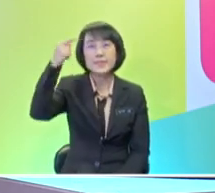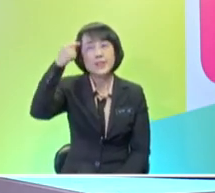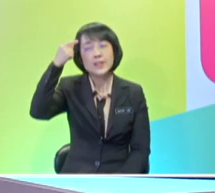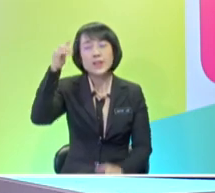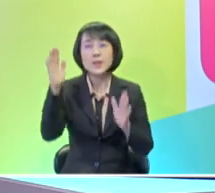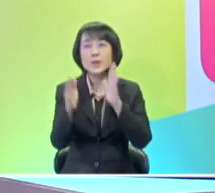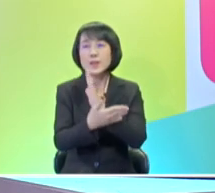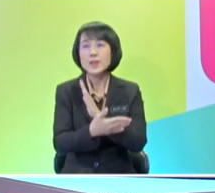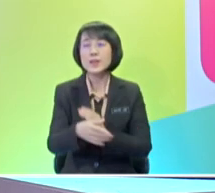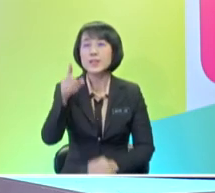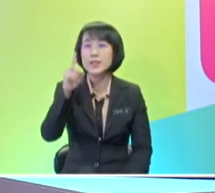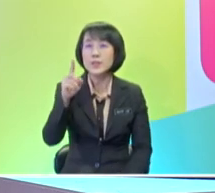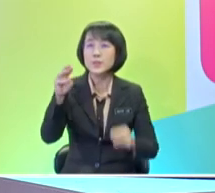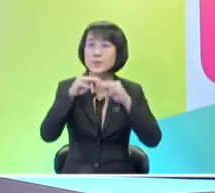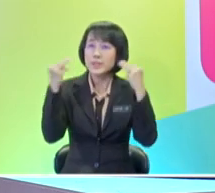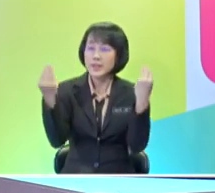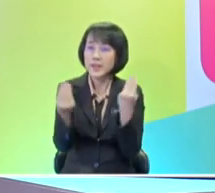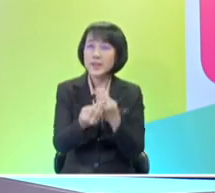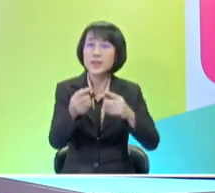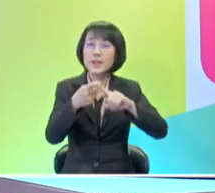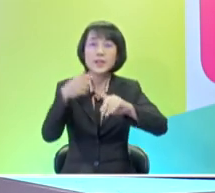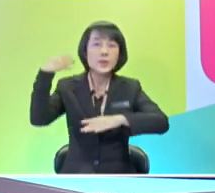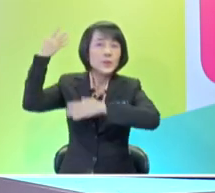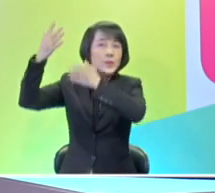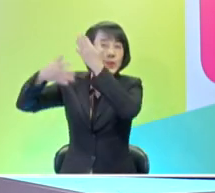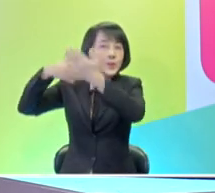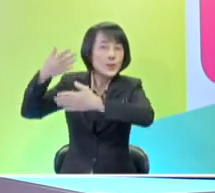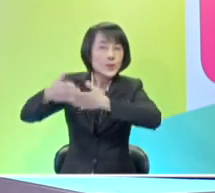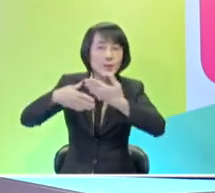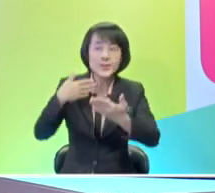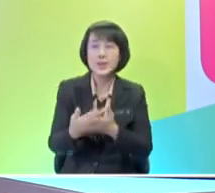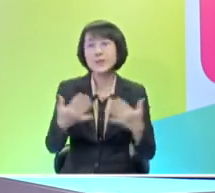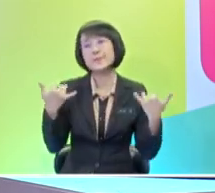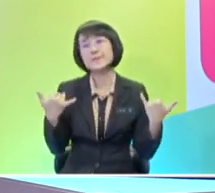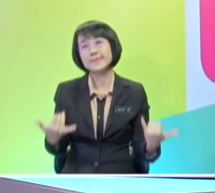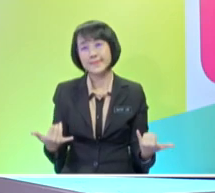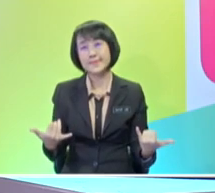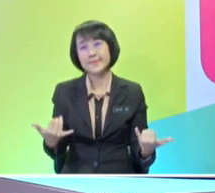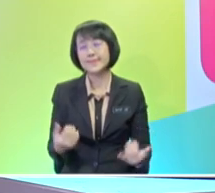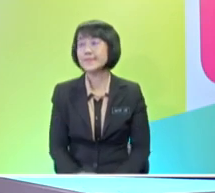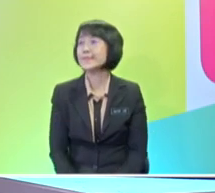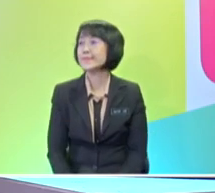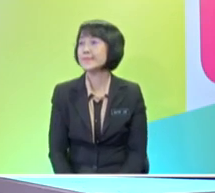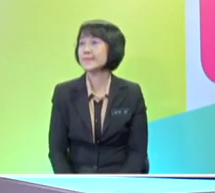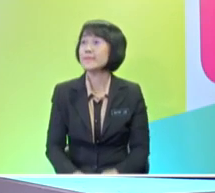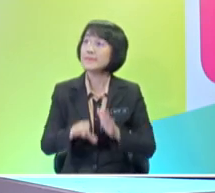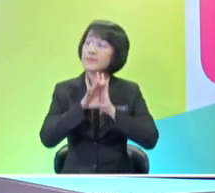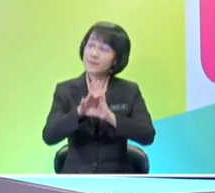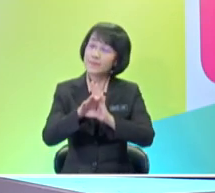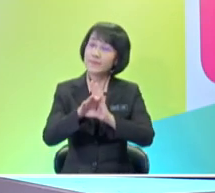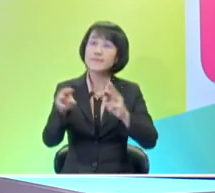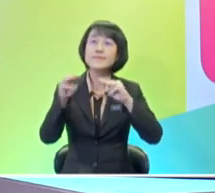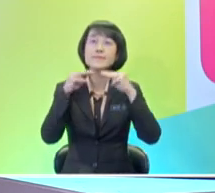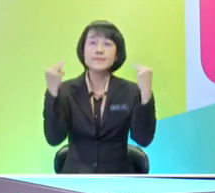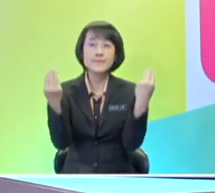dari dulu bawa ke sini masuk sebagai pemain yang tradisional contohnya kita Anisa masyarakat melayu